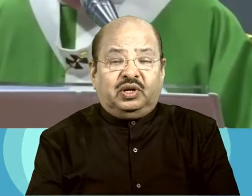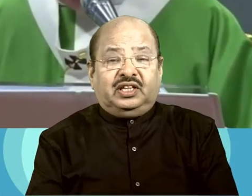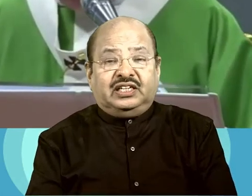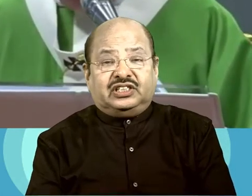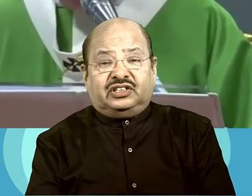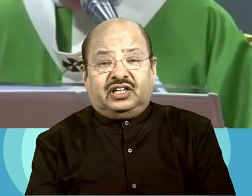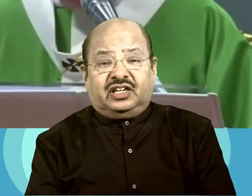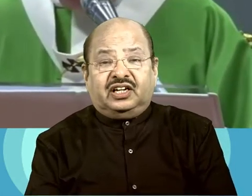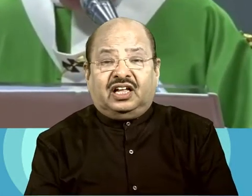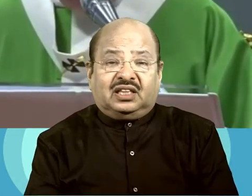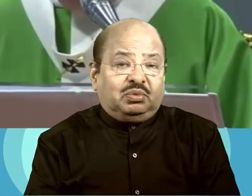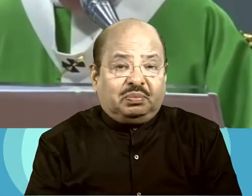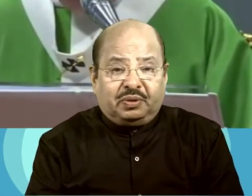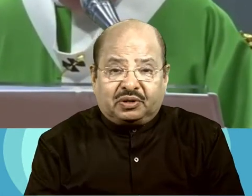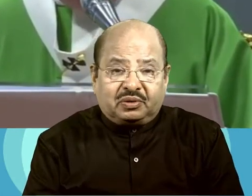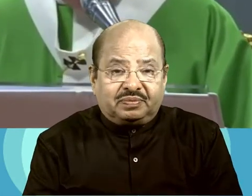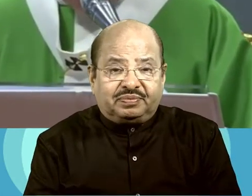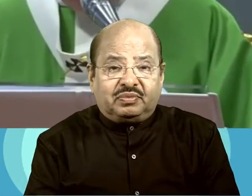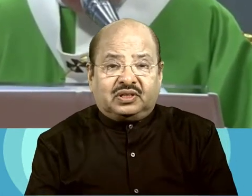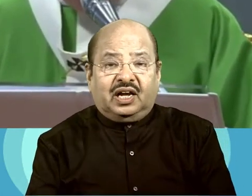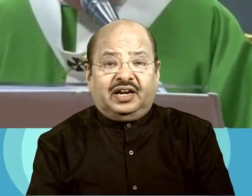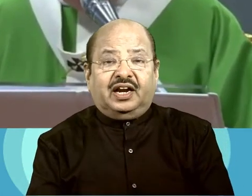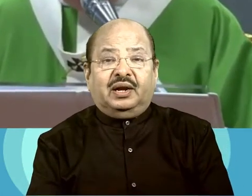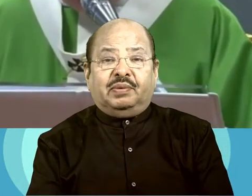കൂടി ദൂരദേശത്തേക്ക് യാത്ര പുറപ്പെട്ടു.